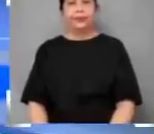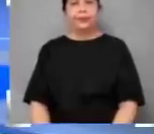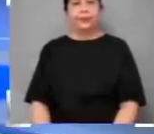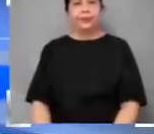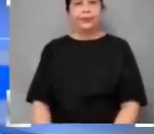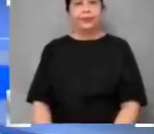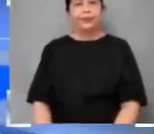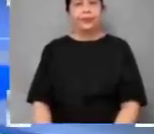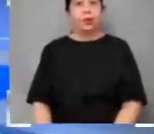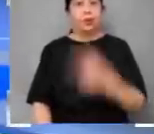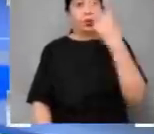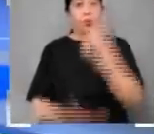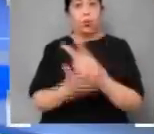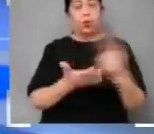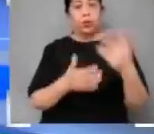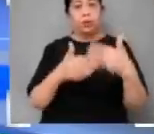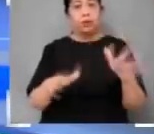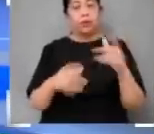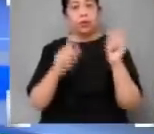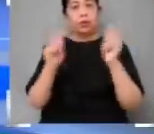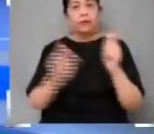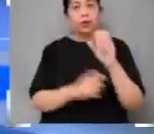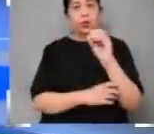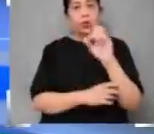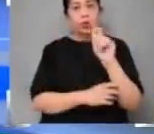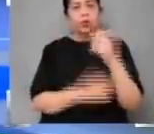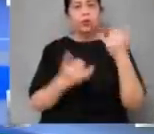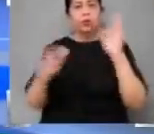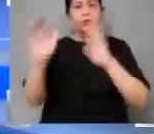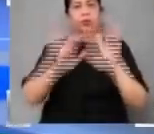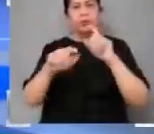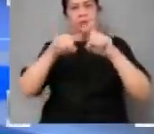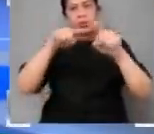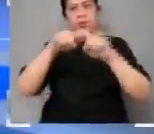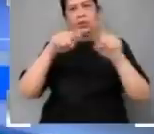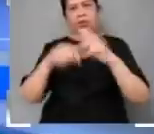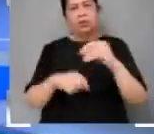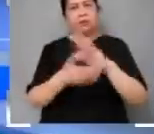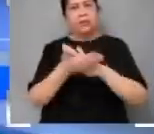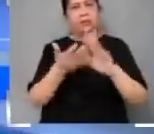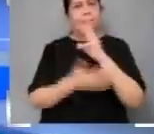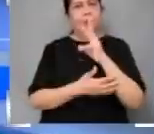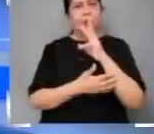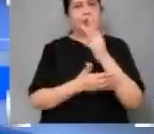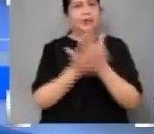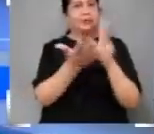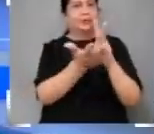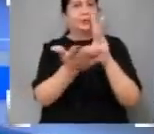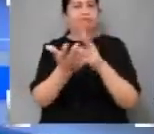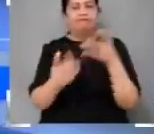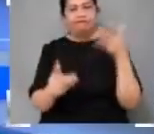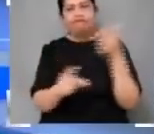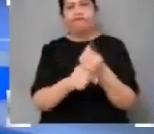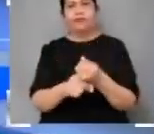Magdadalawang linggo matapos manalakas ang bagyong Odette, problema pa rin ang supply ng kuryente at malinis na inuming tubig sa ilang lugar na hinagupit.